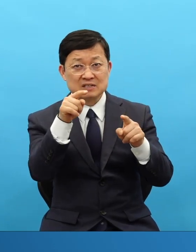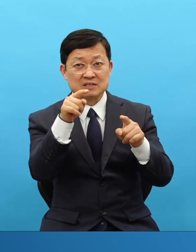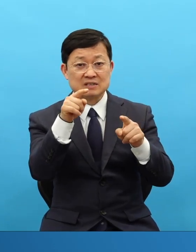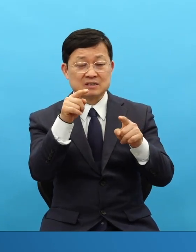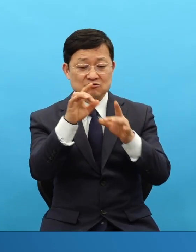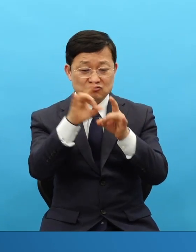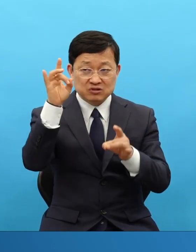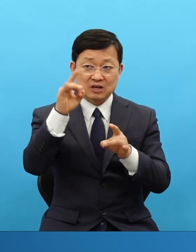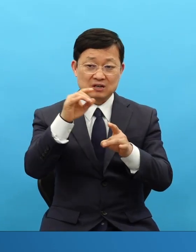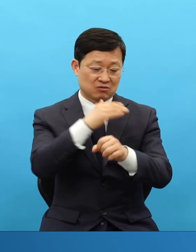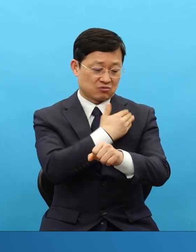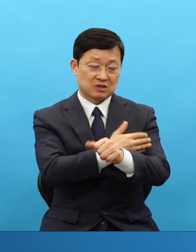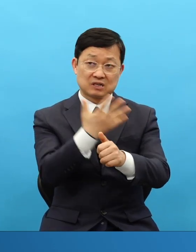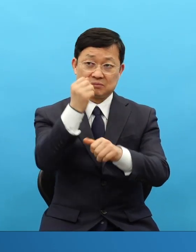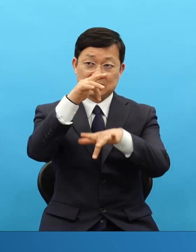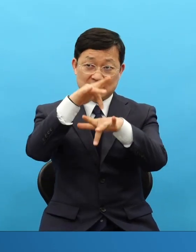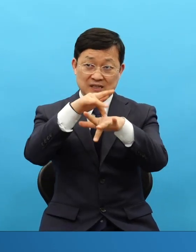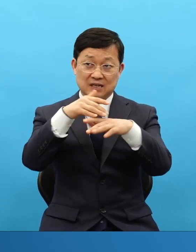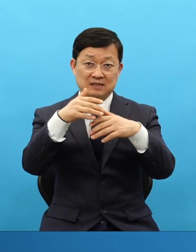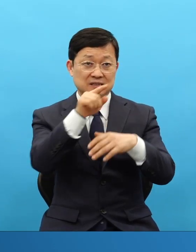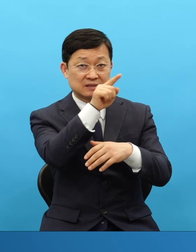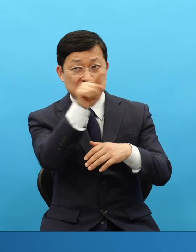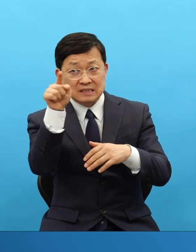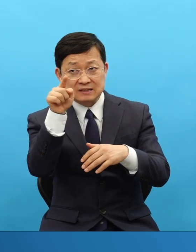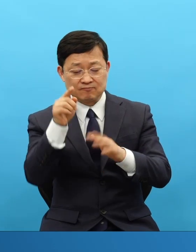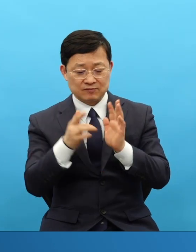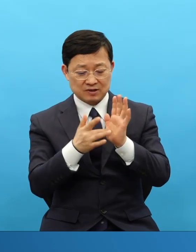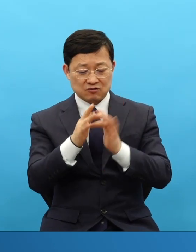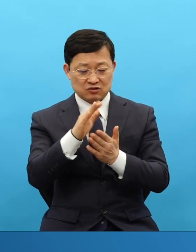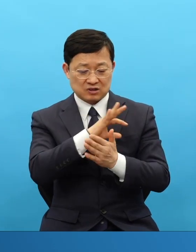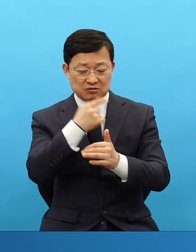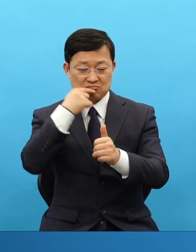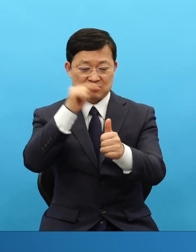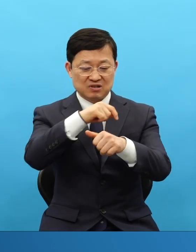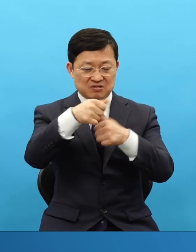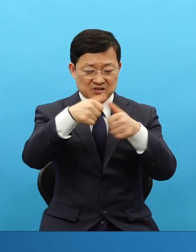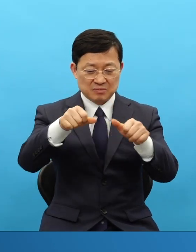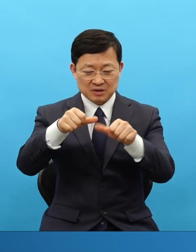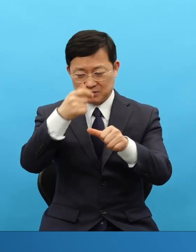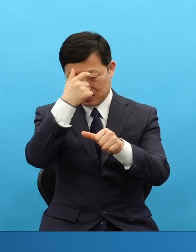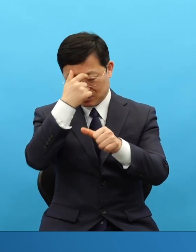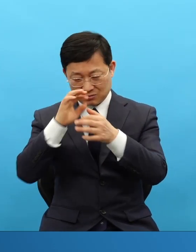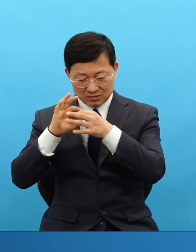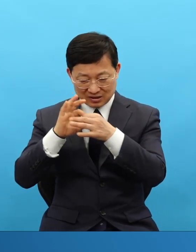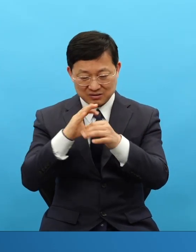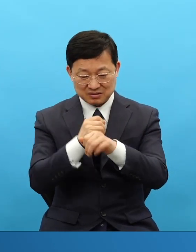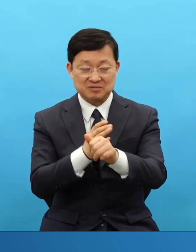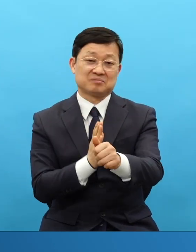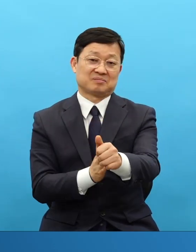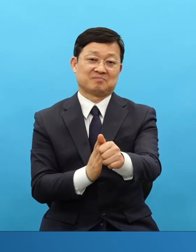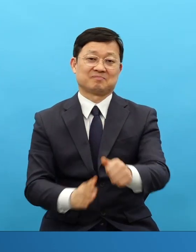우상수괴를 잡고 있는 이 사단의 권세가 예수 그리스도 이름으로 결박되도록 기도하셔야 돼요